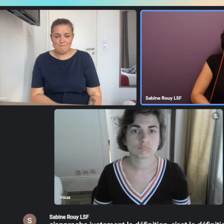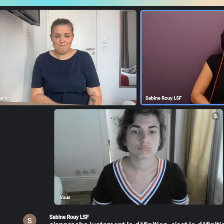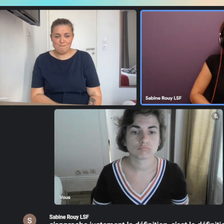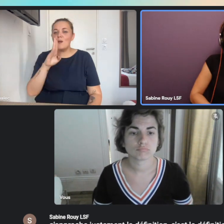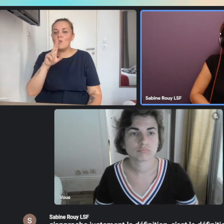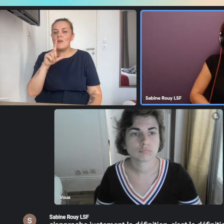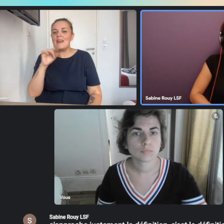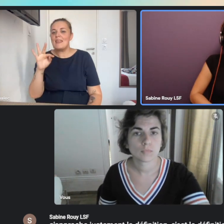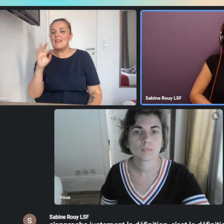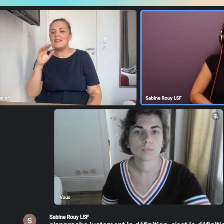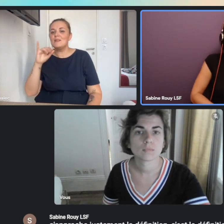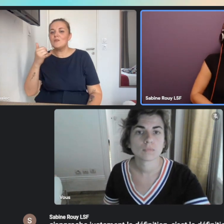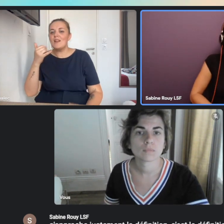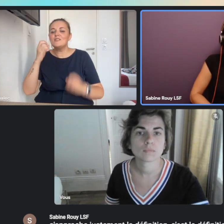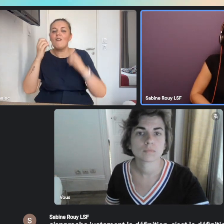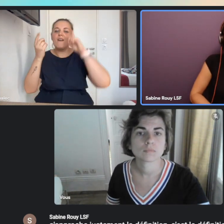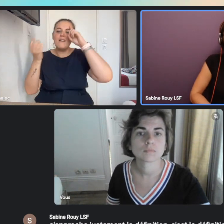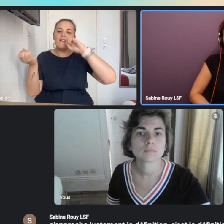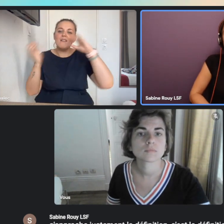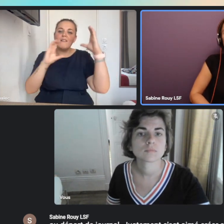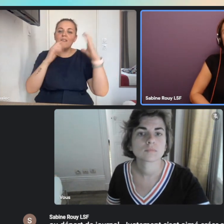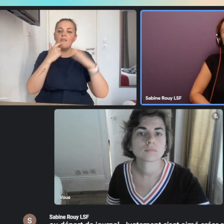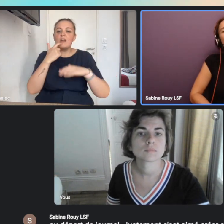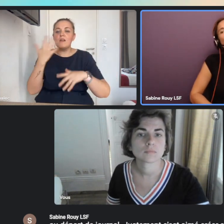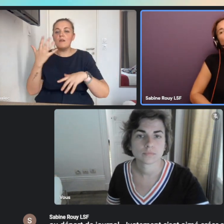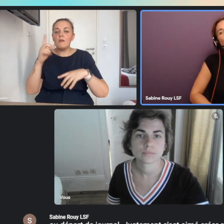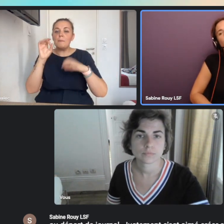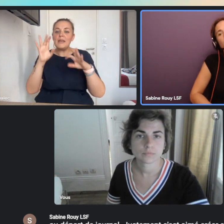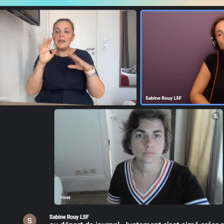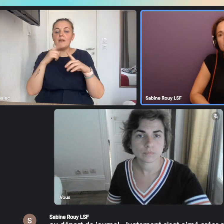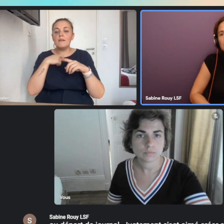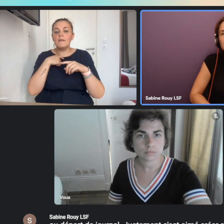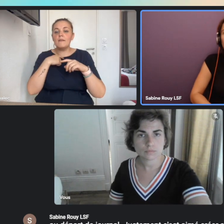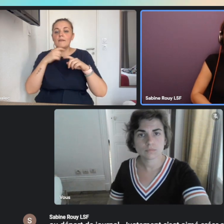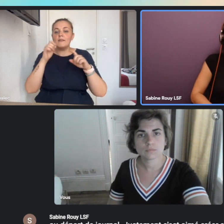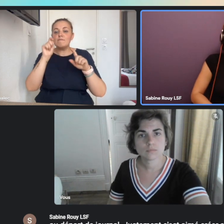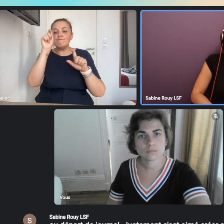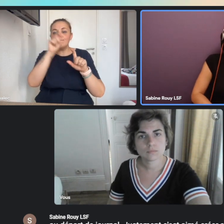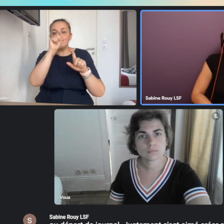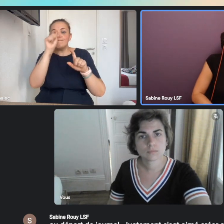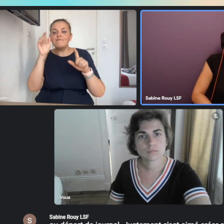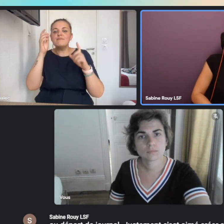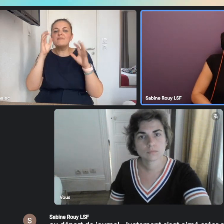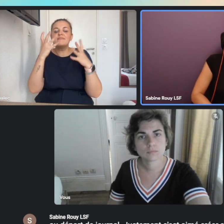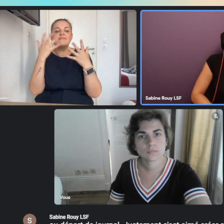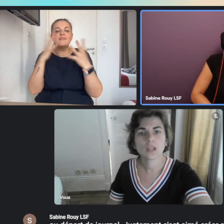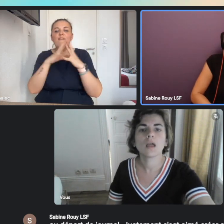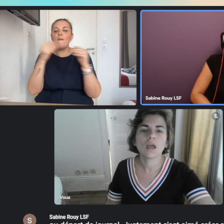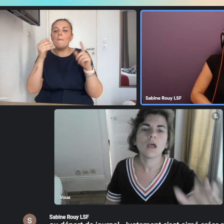fait. C'est ça, le bullet journal. Souvent, on s'imagine,